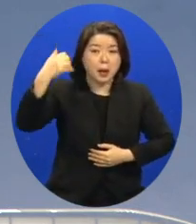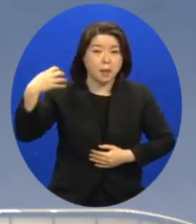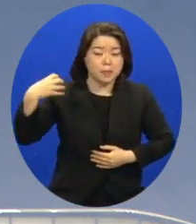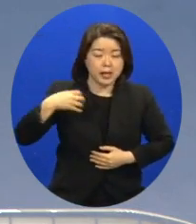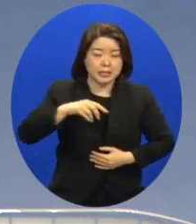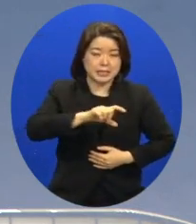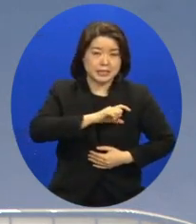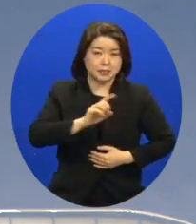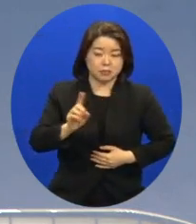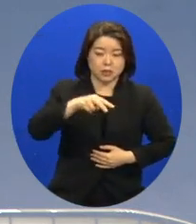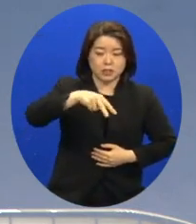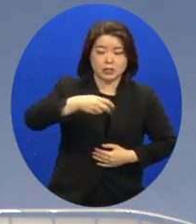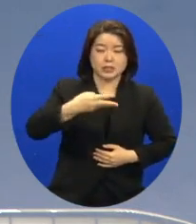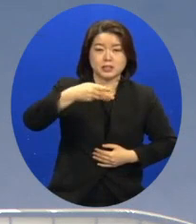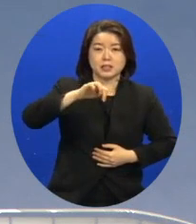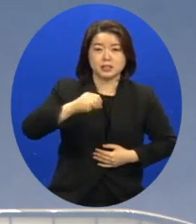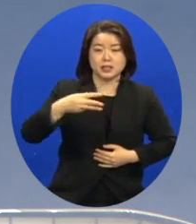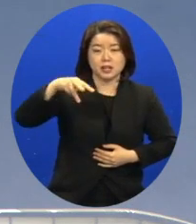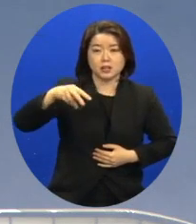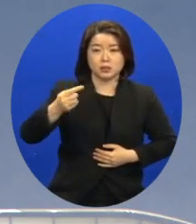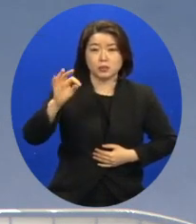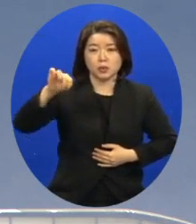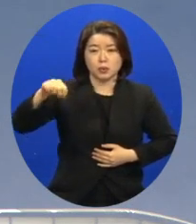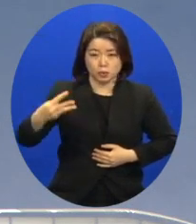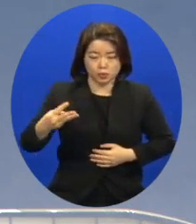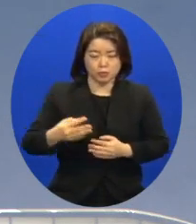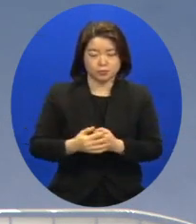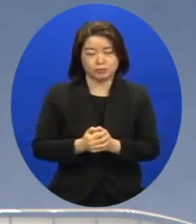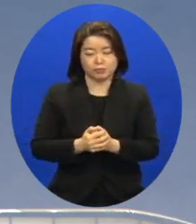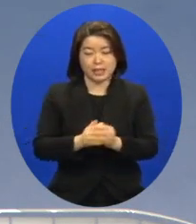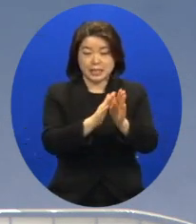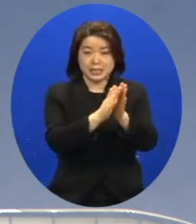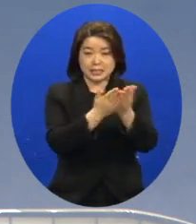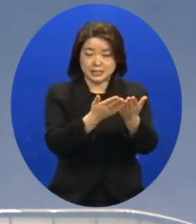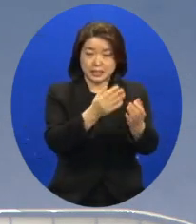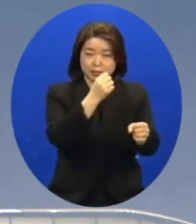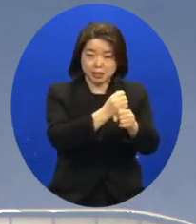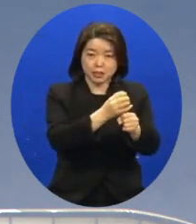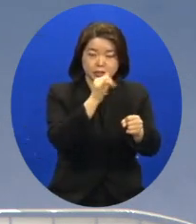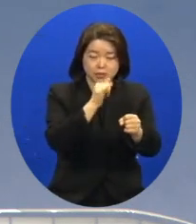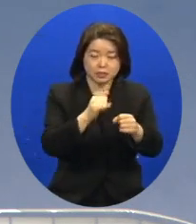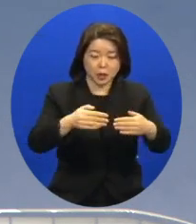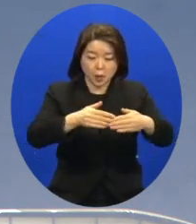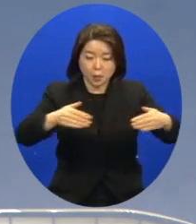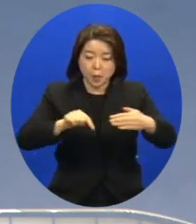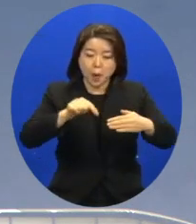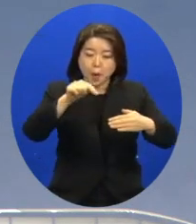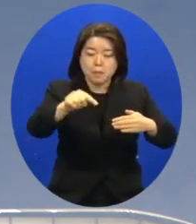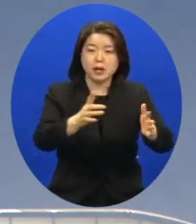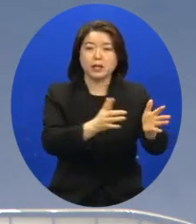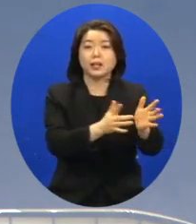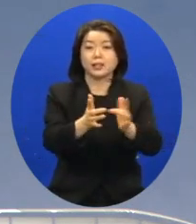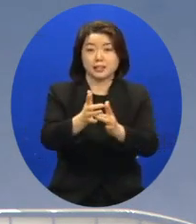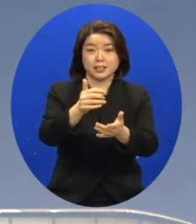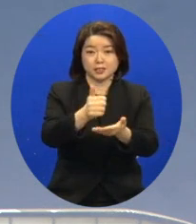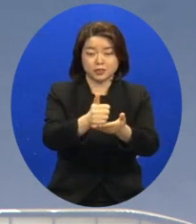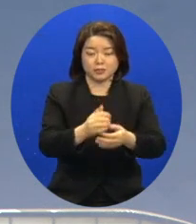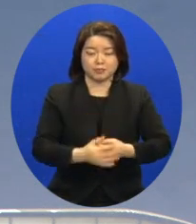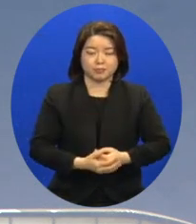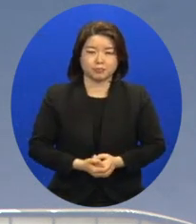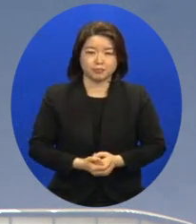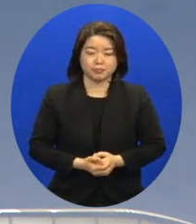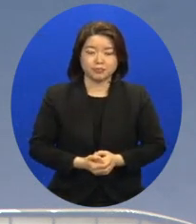목사님이 최근에 책을 쓰셨습니다. 선 밖에 예수라는 책을 쓰셨는데 그 책 속에 어느